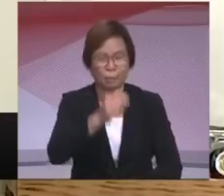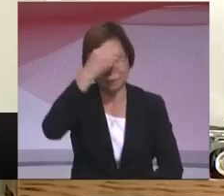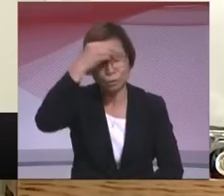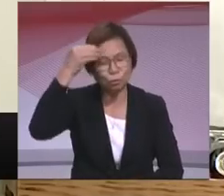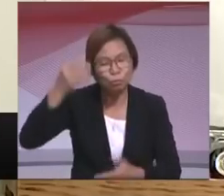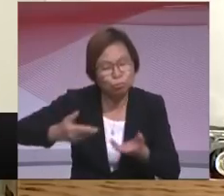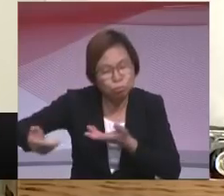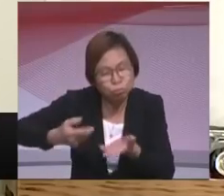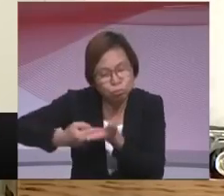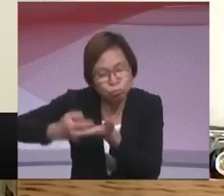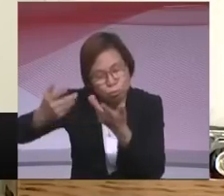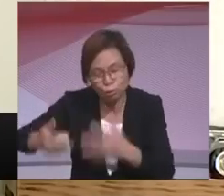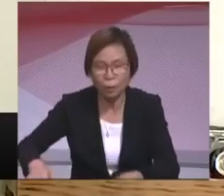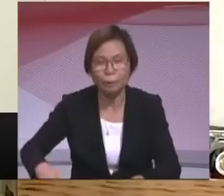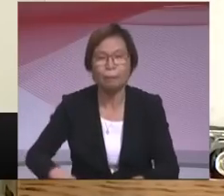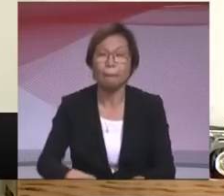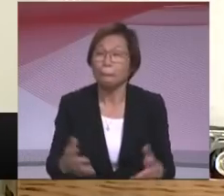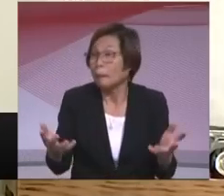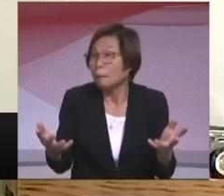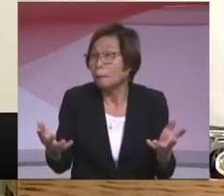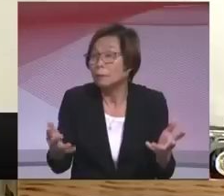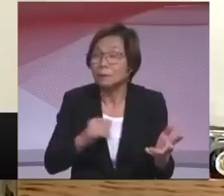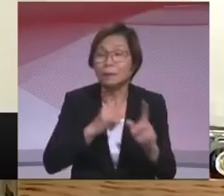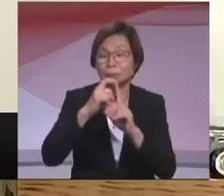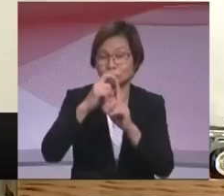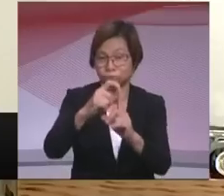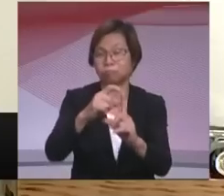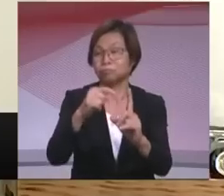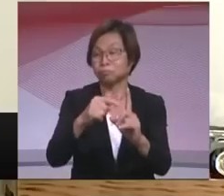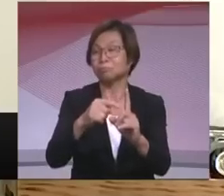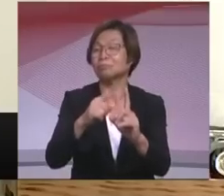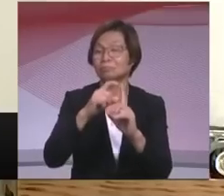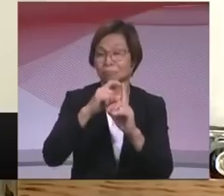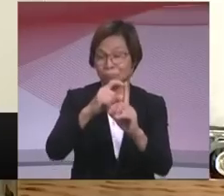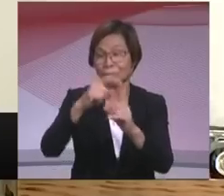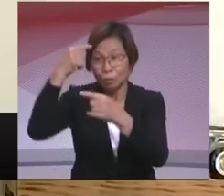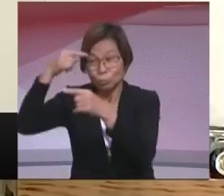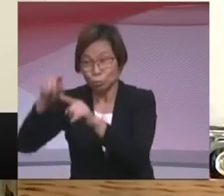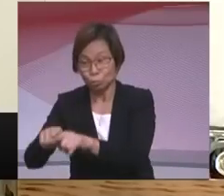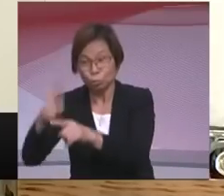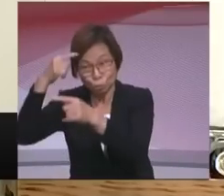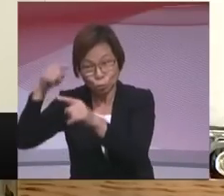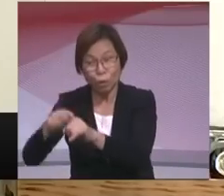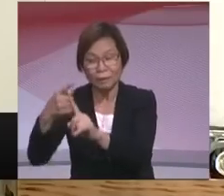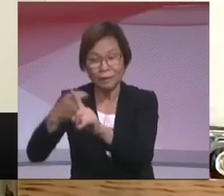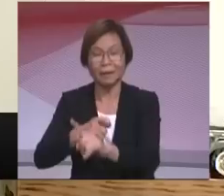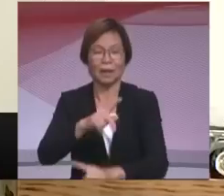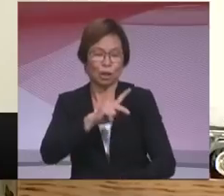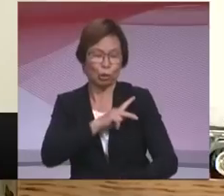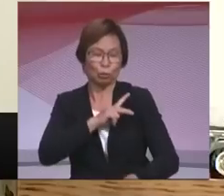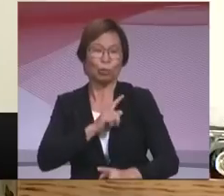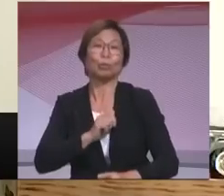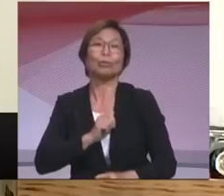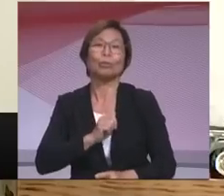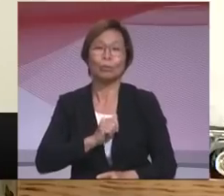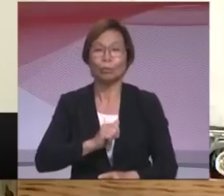Hindu ni, ketua-ketua agama Hindu ini. Jadi apa yang saya sebutkan ini adalah merupakan persetujuan bersama. Oleh